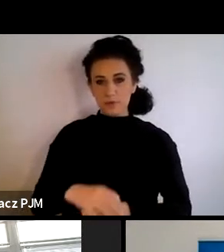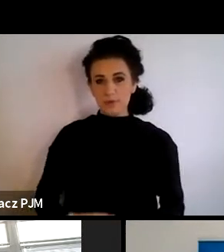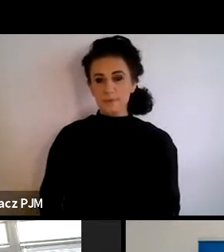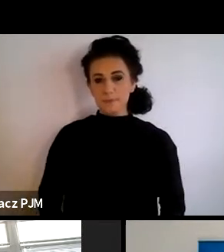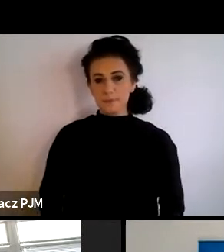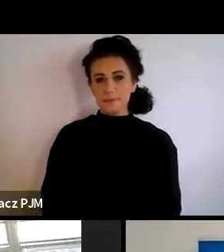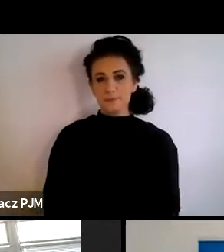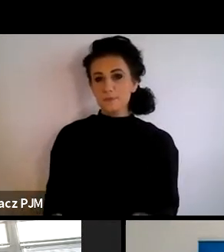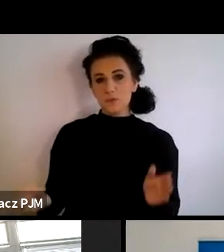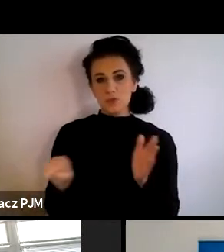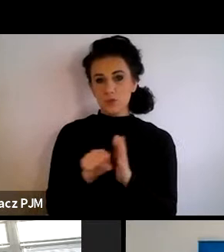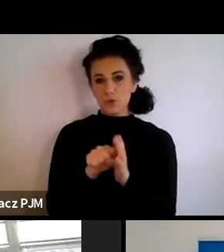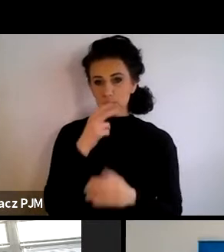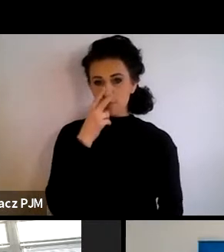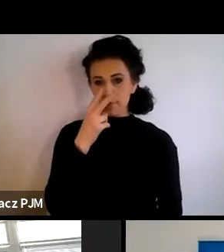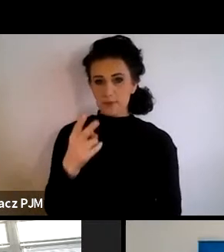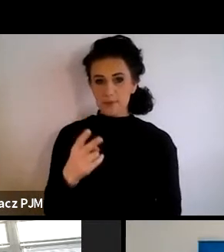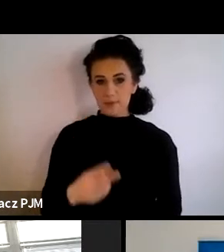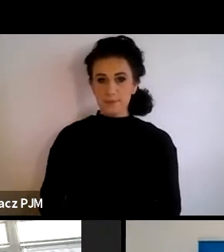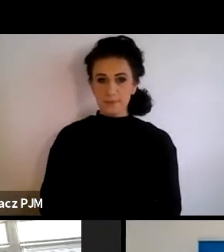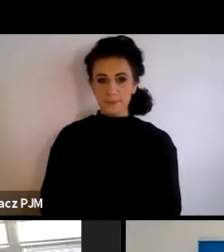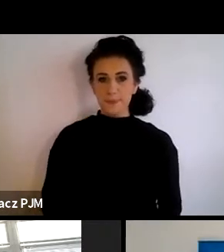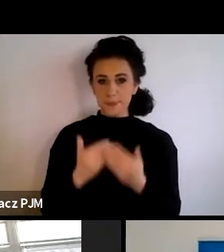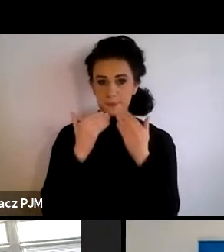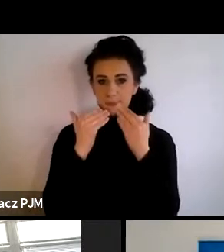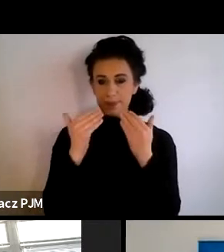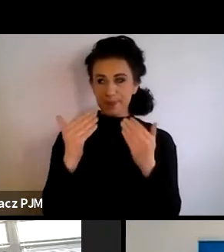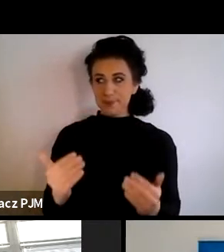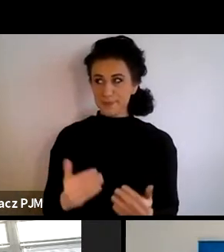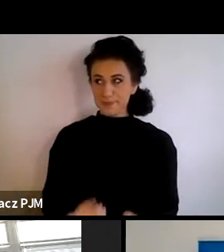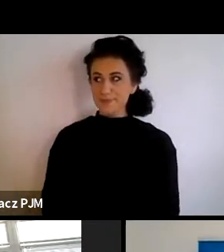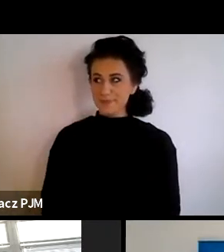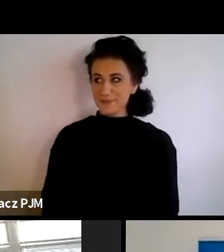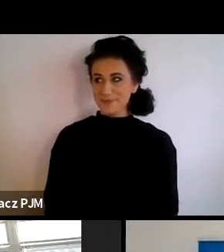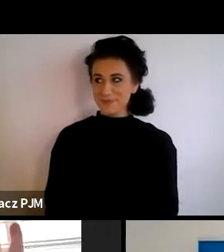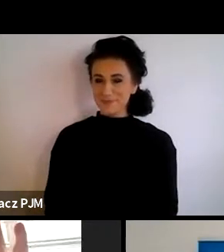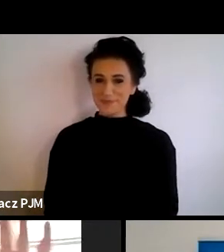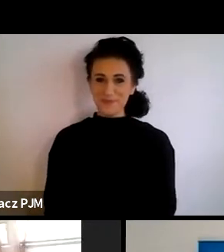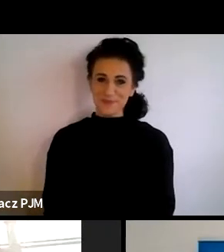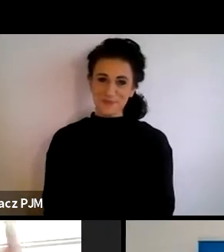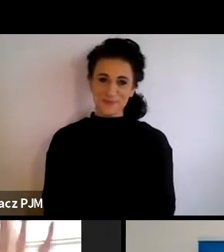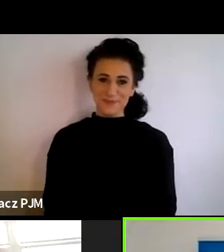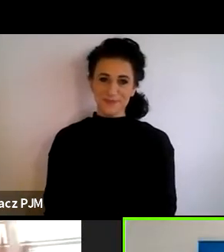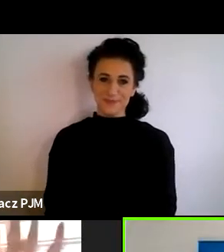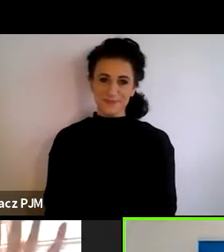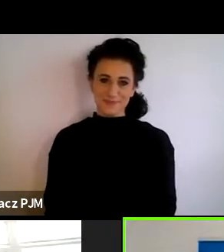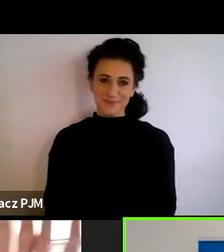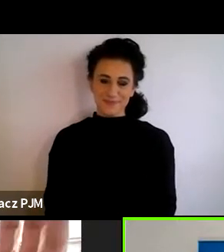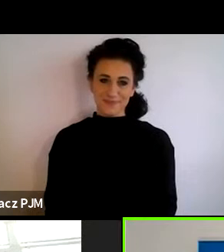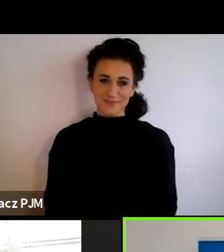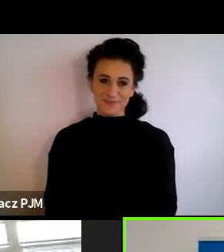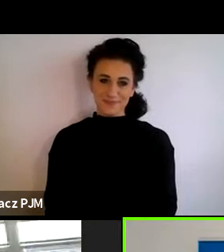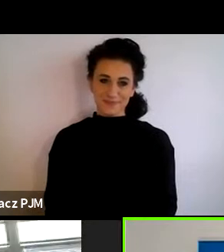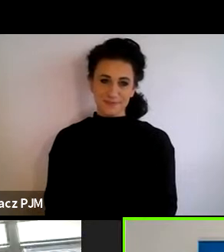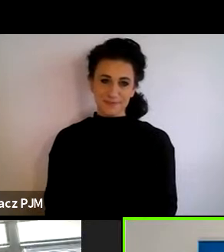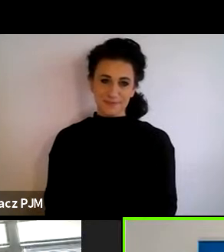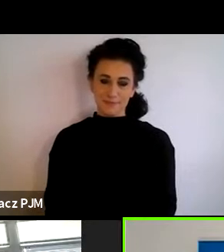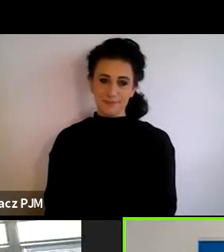cóż, do zobaczenia. Dziękujemy. Dziękujemy, do widzenia. Proszę Państwa, ja mam ten plus,